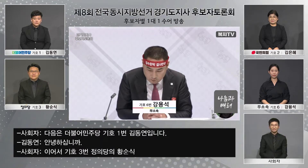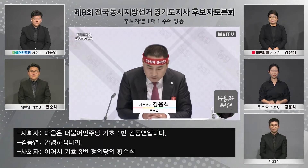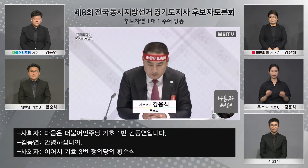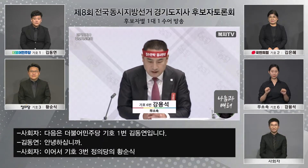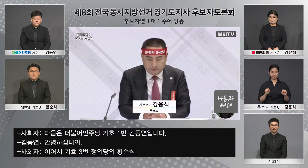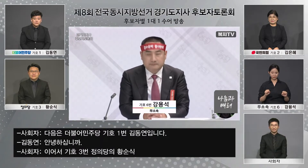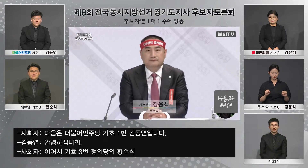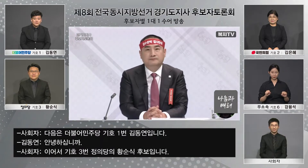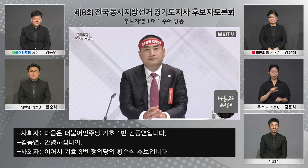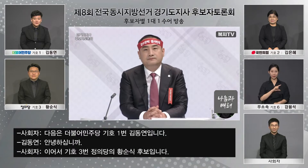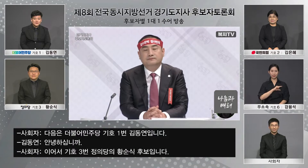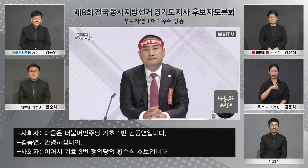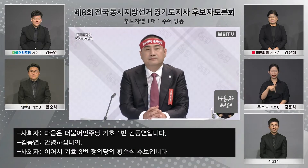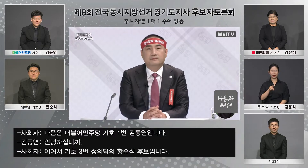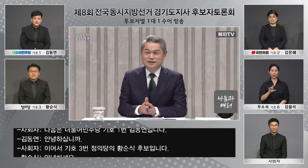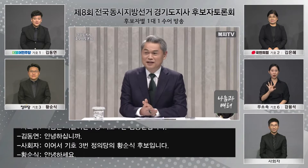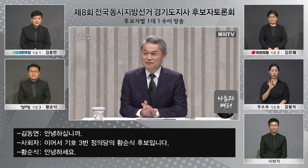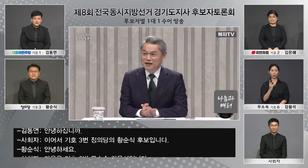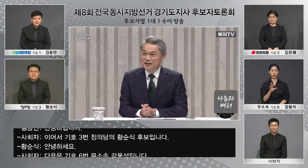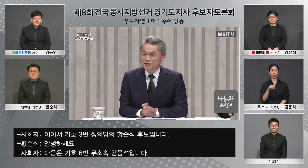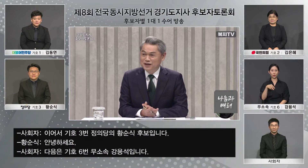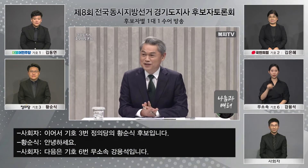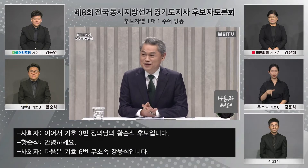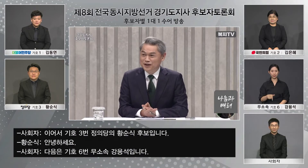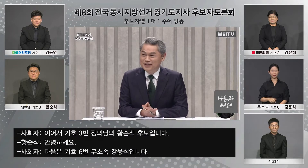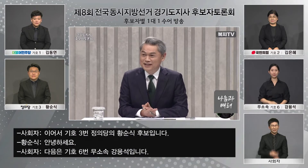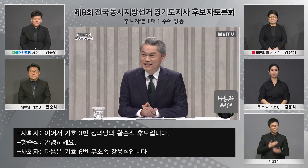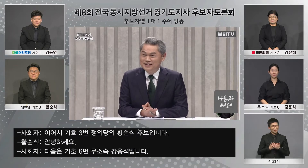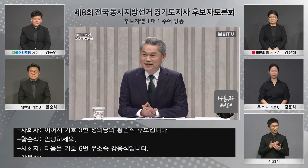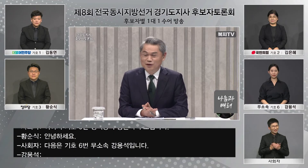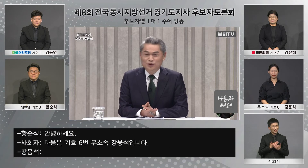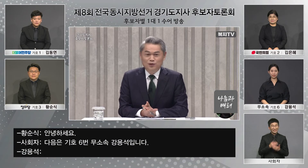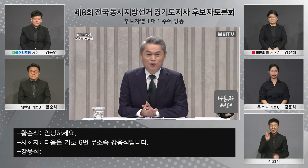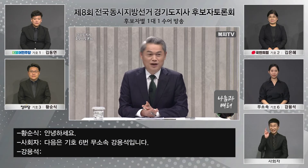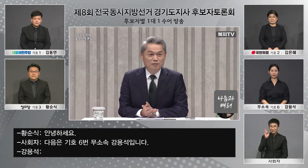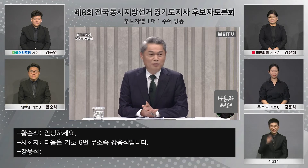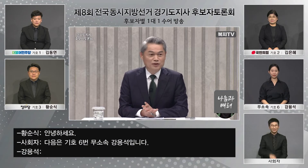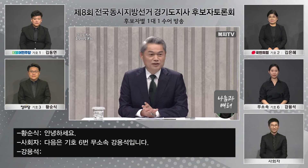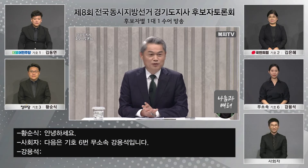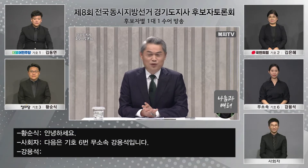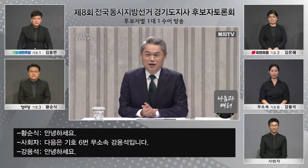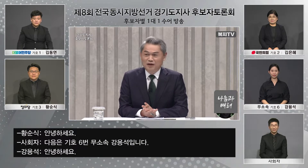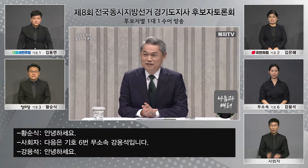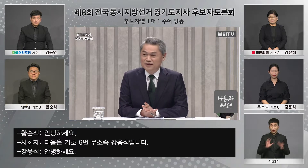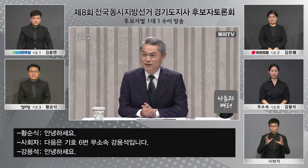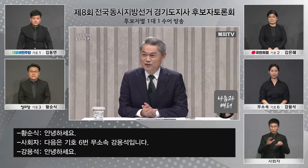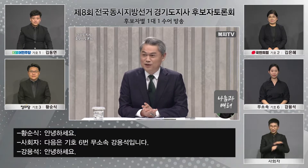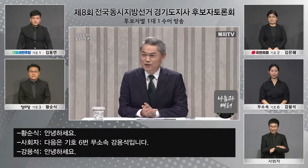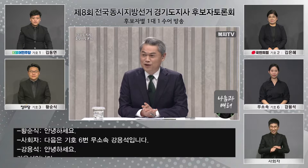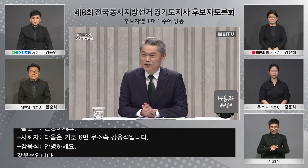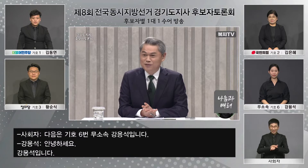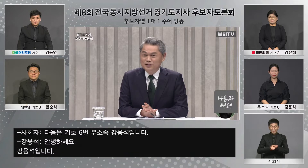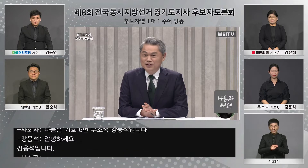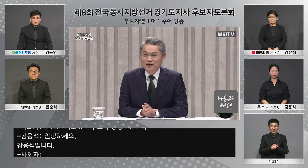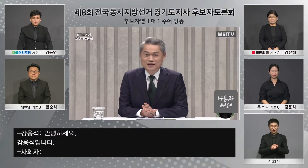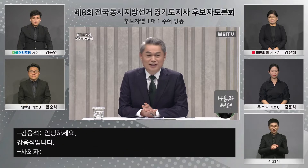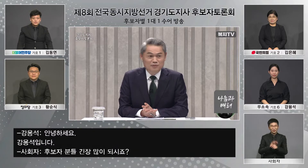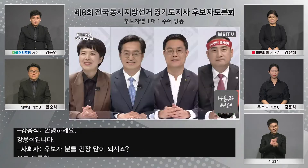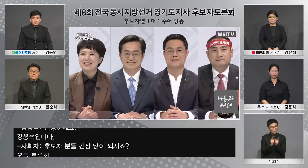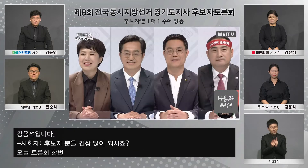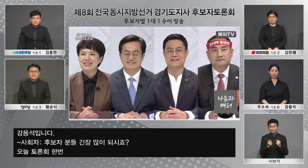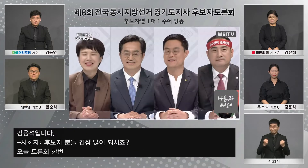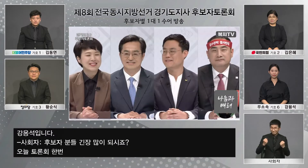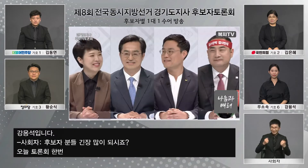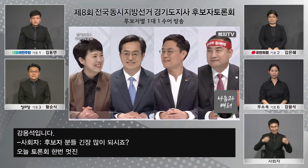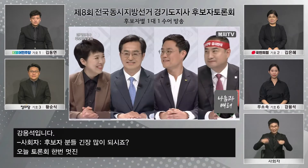안녕하십니까, 강용석입니다. 후보분들 긴장 많이 되시죠? 자, 오늘 토론회 한번 멋진 토론회 만들자고 서로 격려하면서 인사